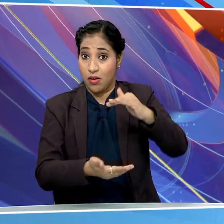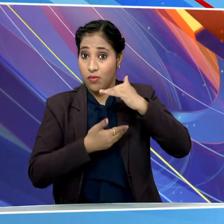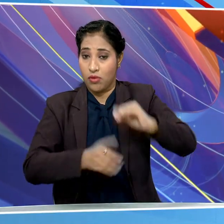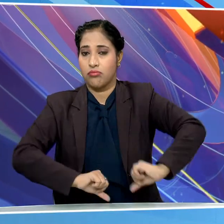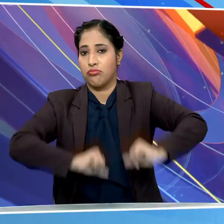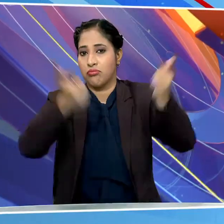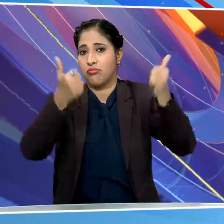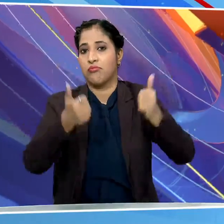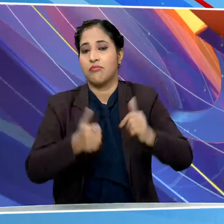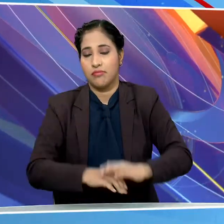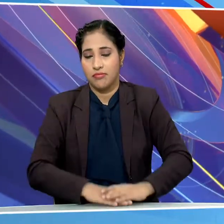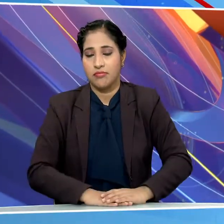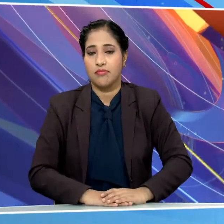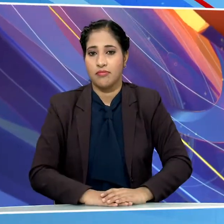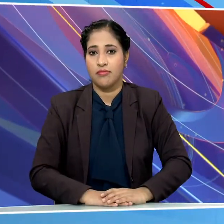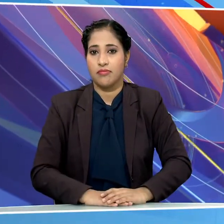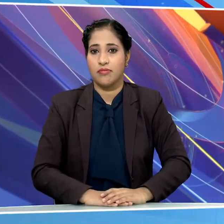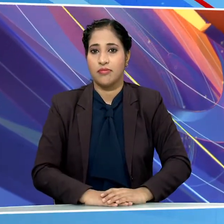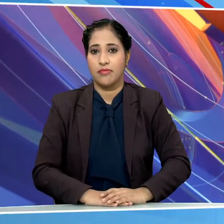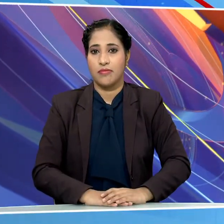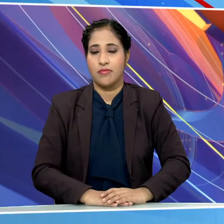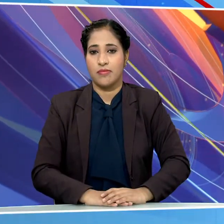जीता.